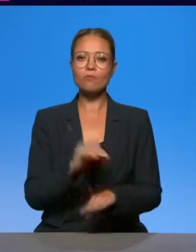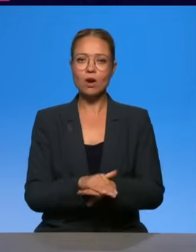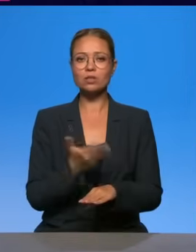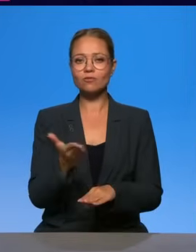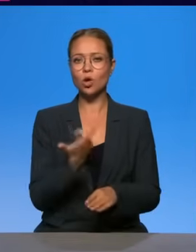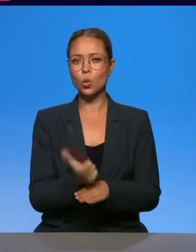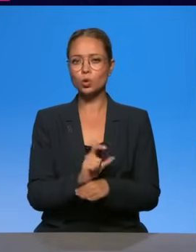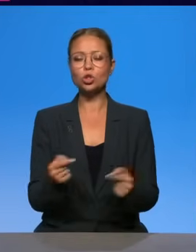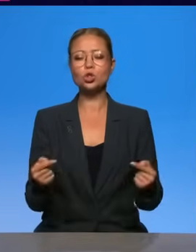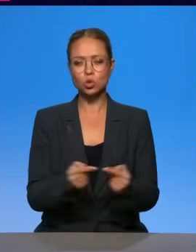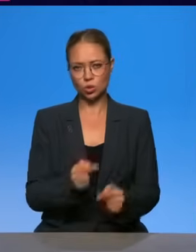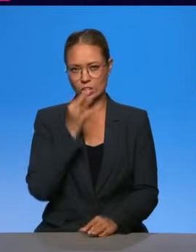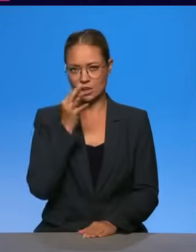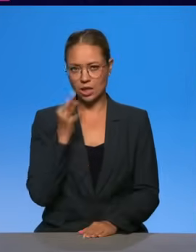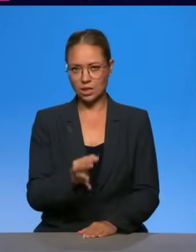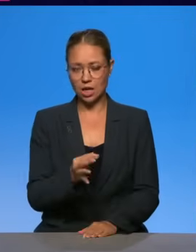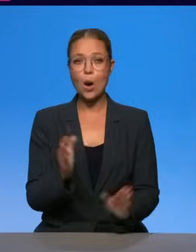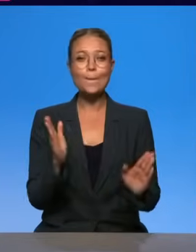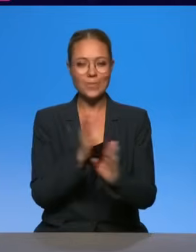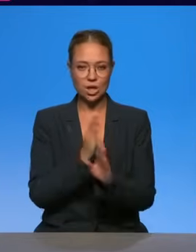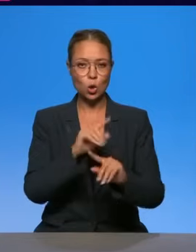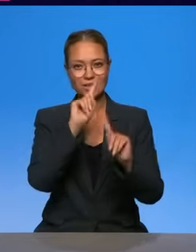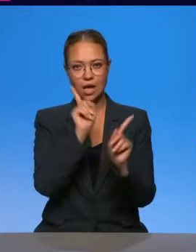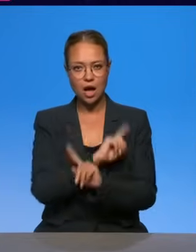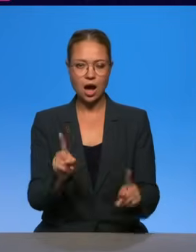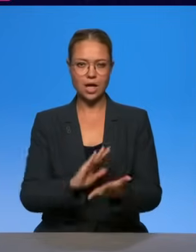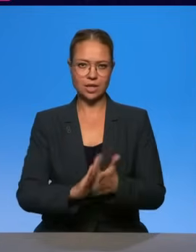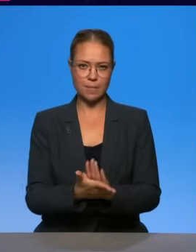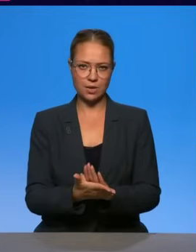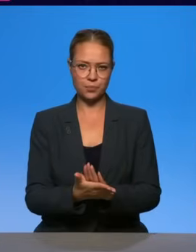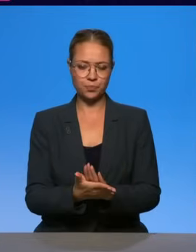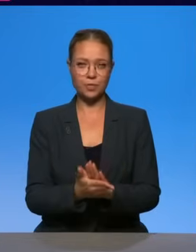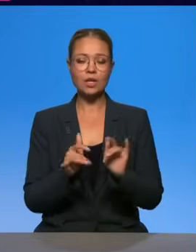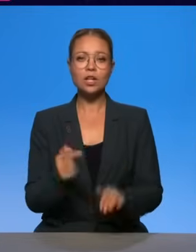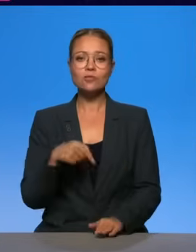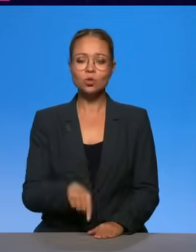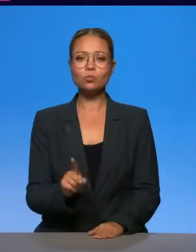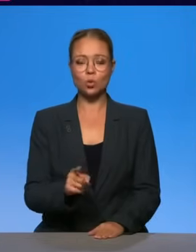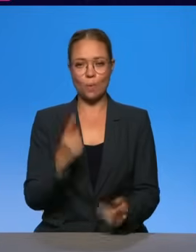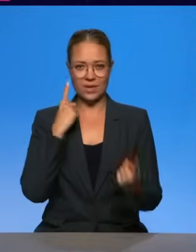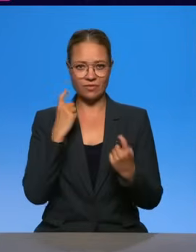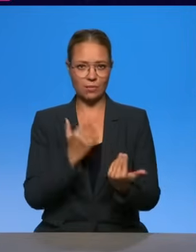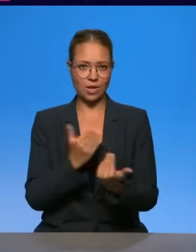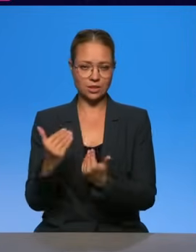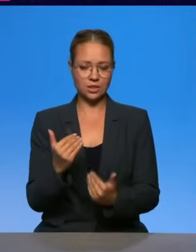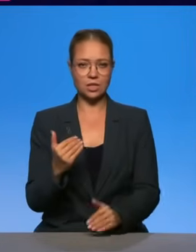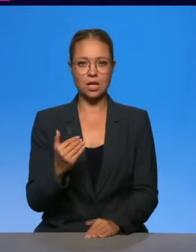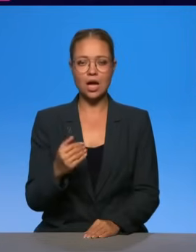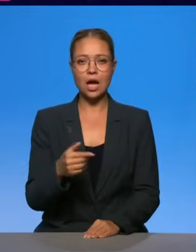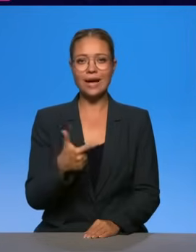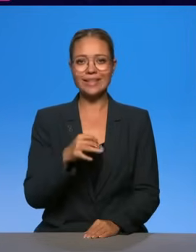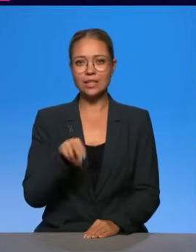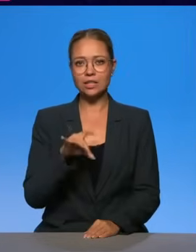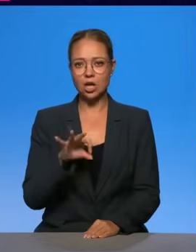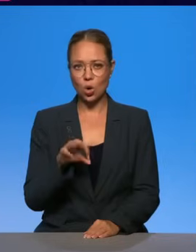точно подметили, значит, природные аномалии. Дело в том, что по данным Гидромета, таких ситуаций не было